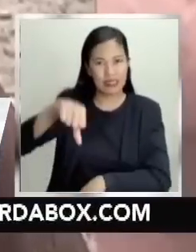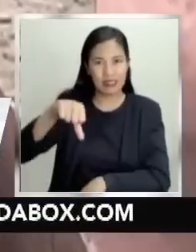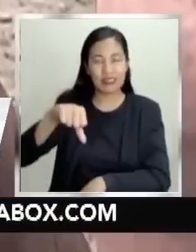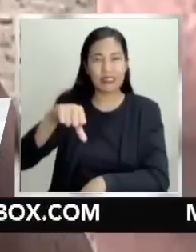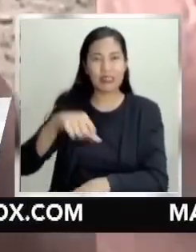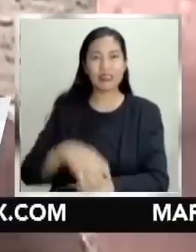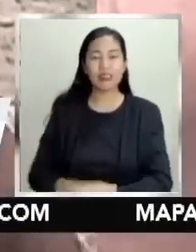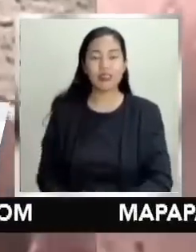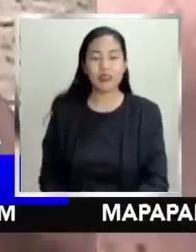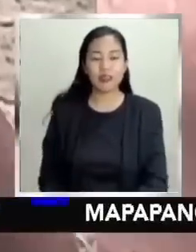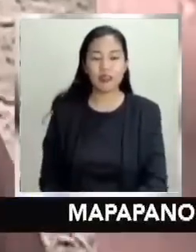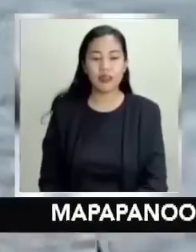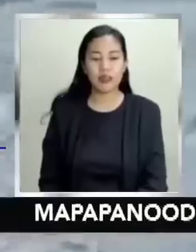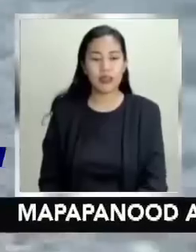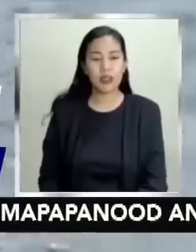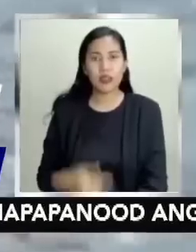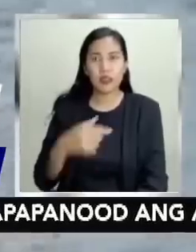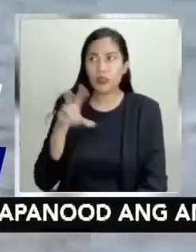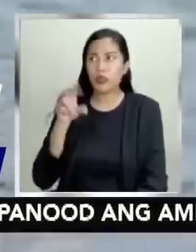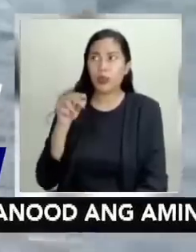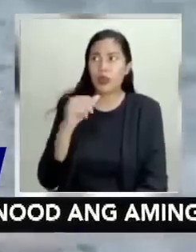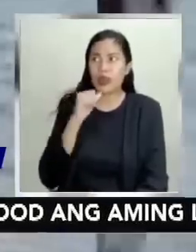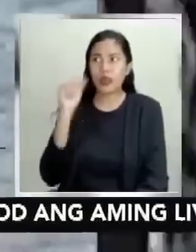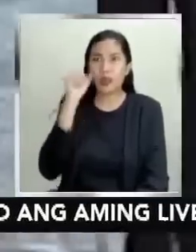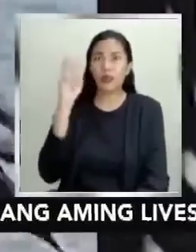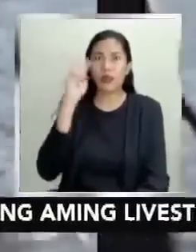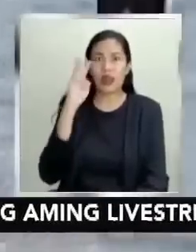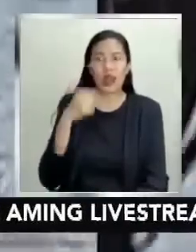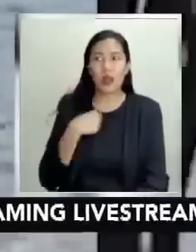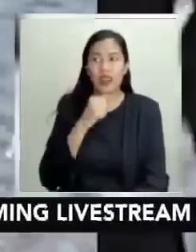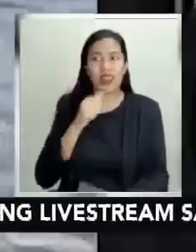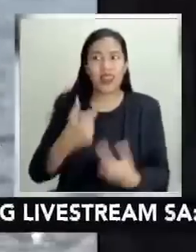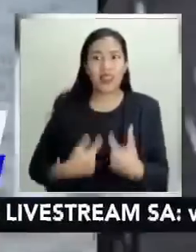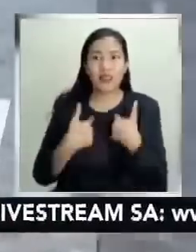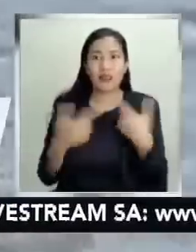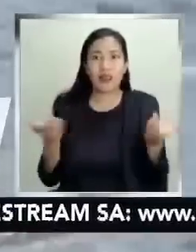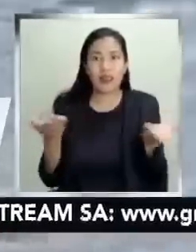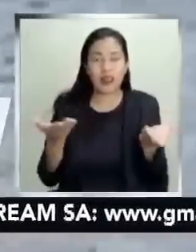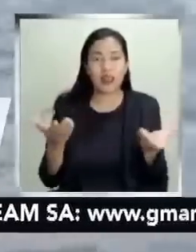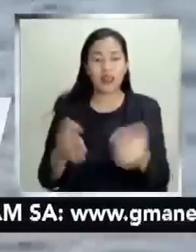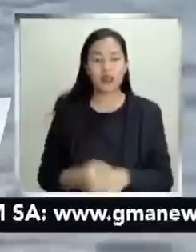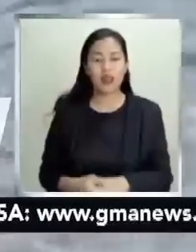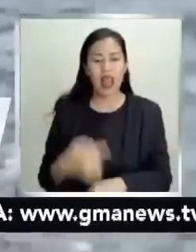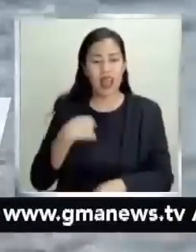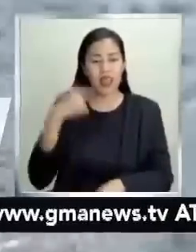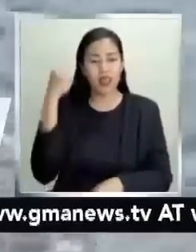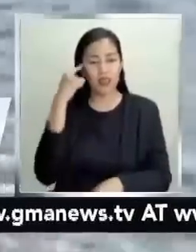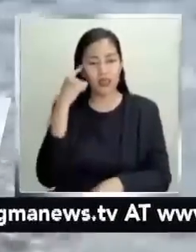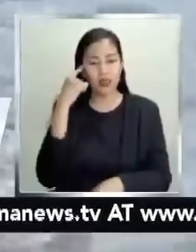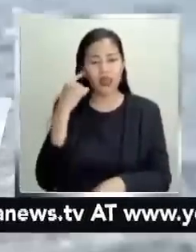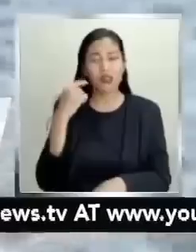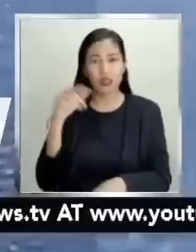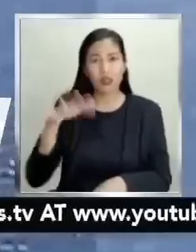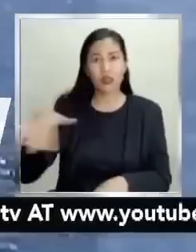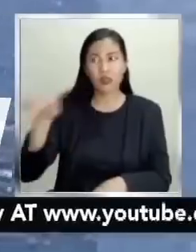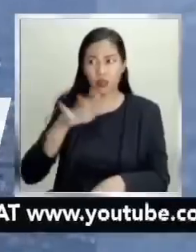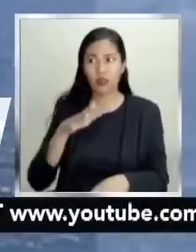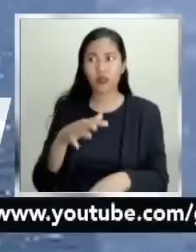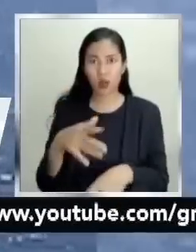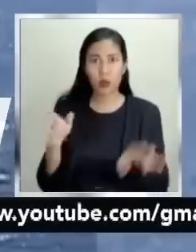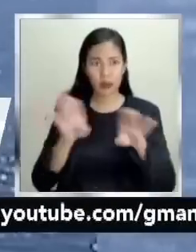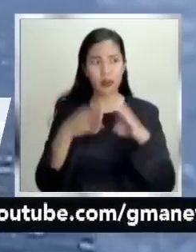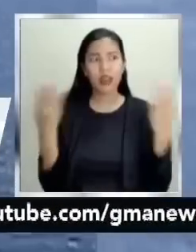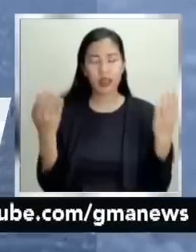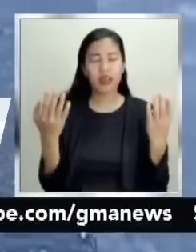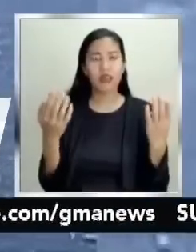aware. I'm not from here. Balita lang namin na pwede na ang Puerto Galera. Hindi nakarating sa amin na pwede na siya. Bagamat abiso